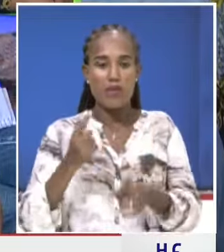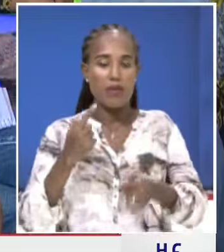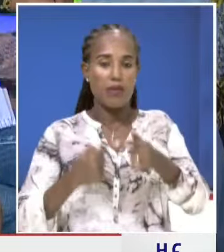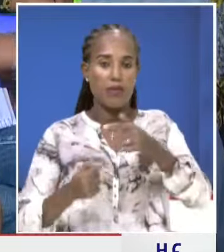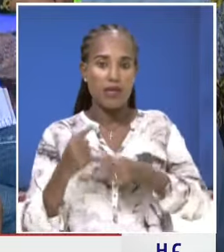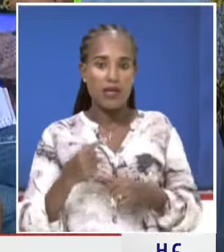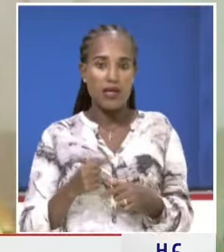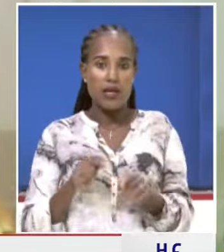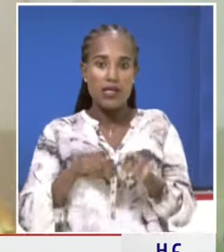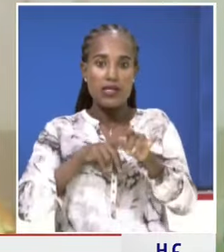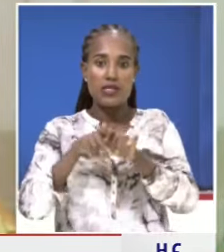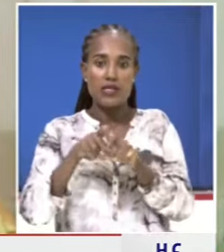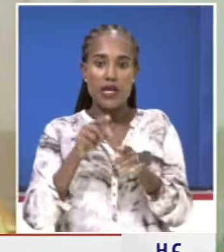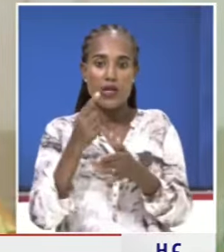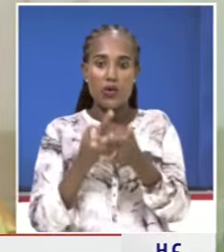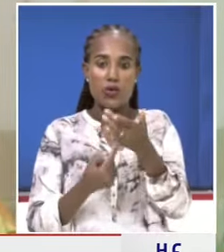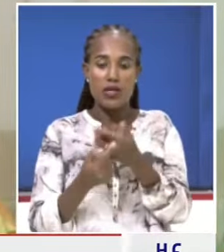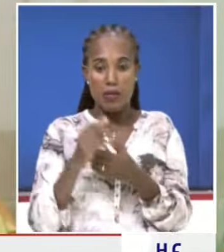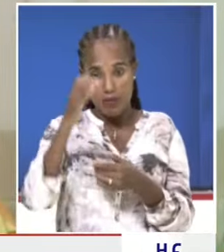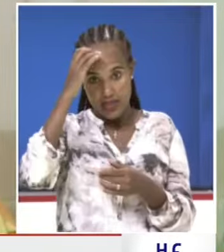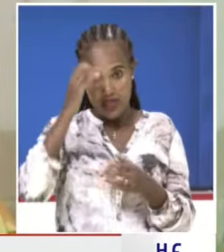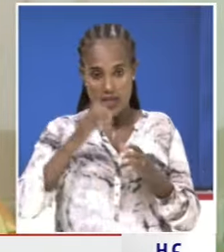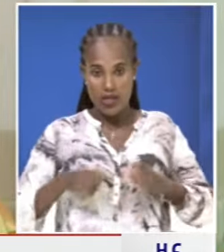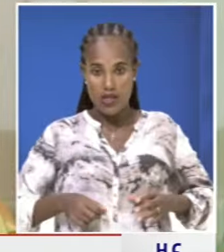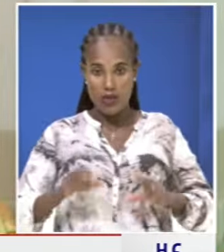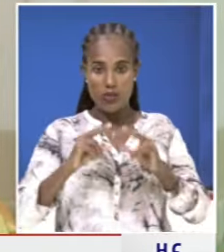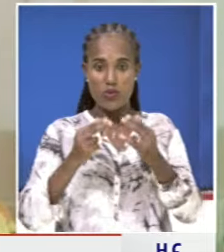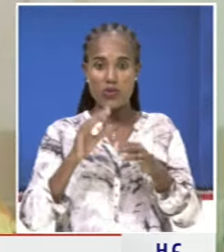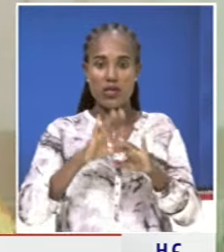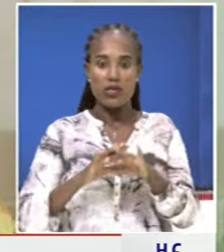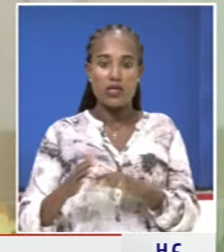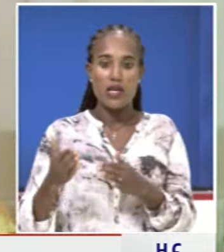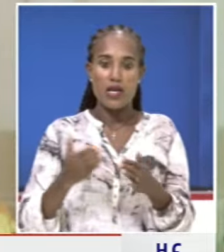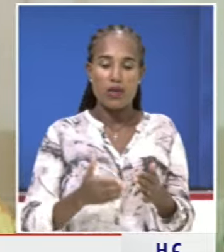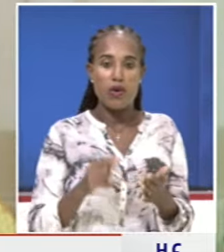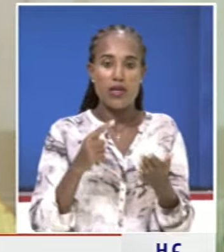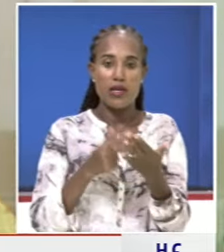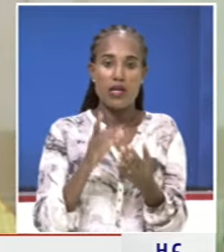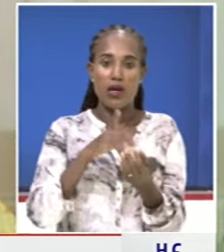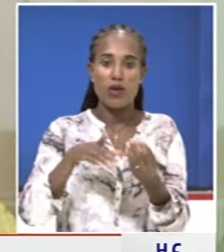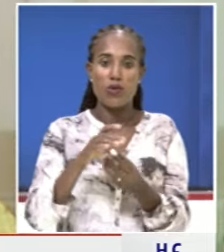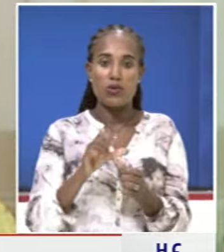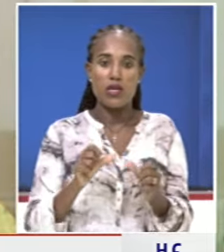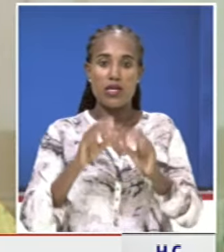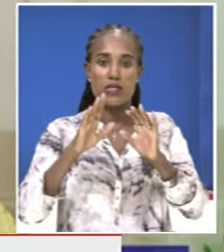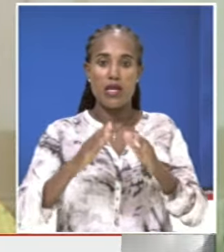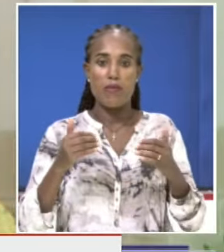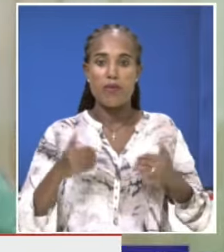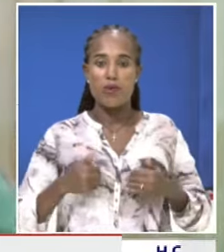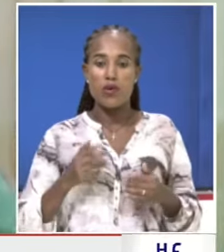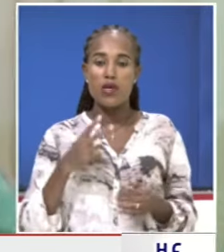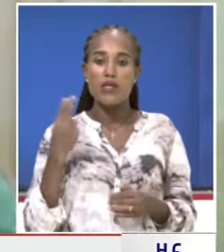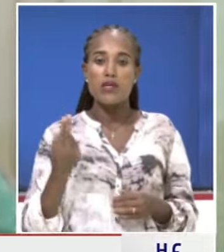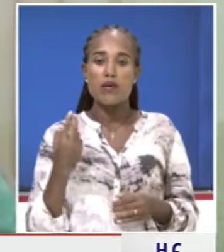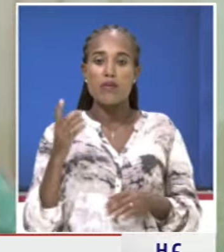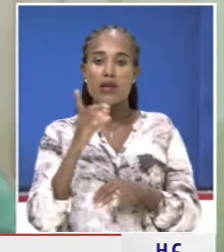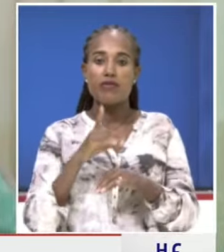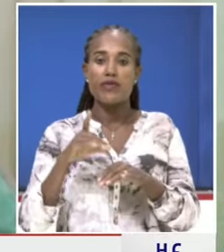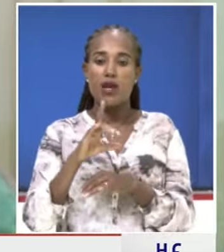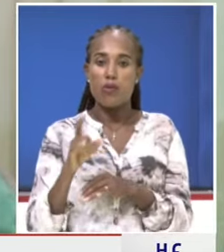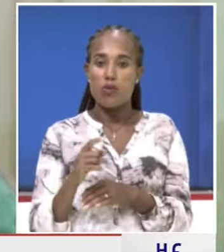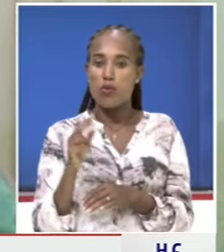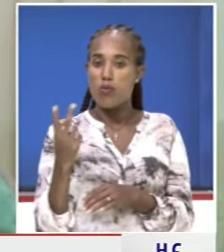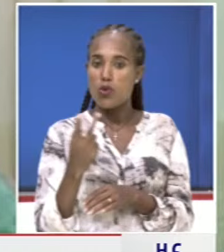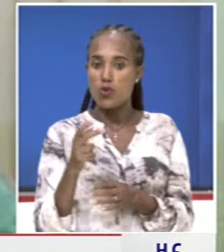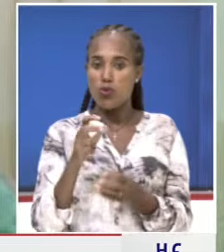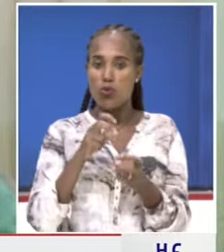ለማምጣት ለድርድና ለውይይት ለመንግስትና ለታጠቁ ኃይሎች ጥሪ አቅርቧል። ይህ ለክልሉ ዘላቂ ሰላም የሚኖረው አስተዋጽኦ ከፍ ያለ በመሆኑ